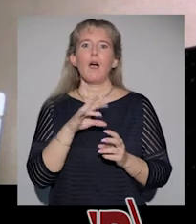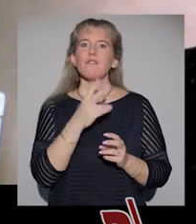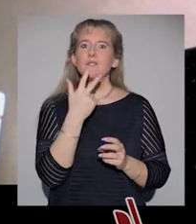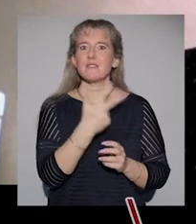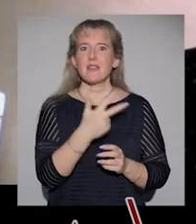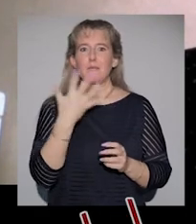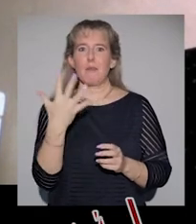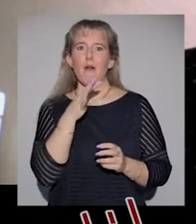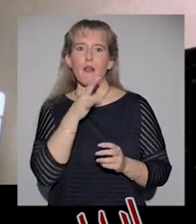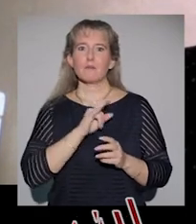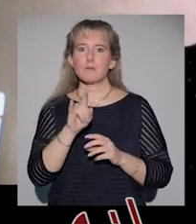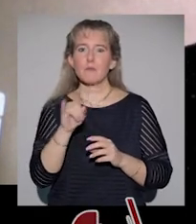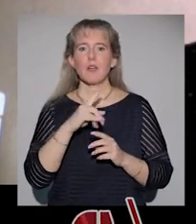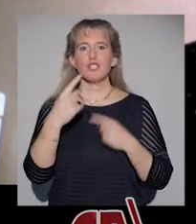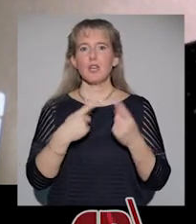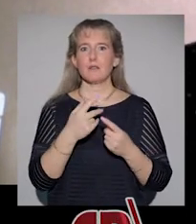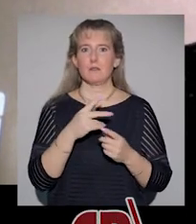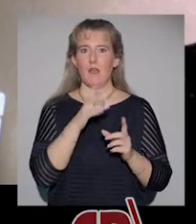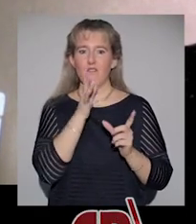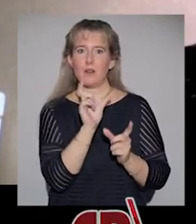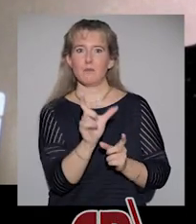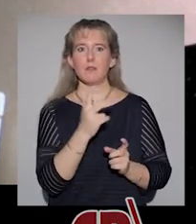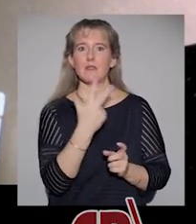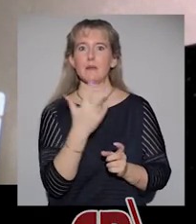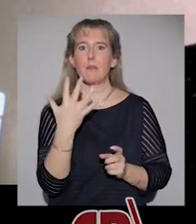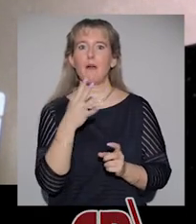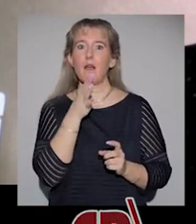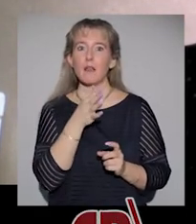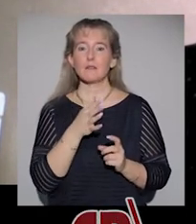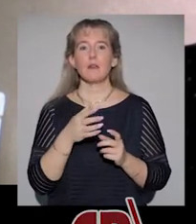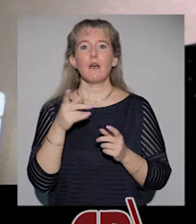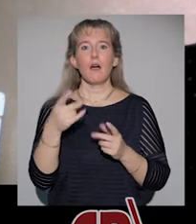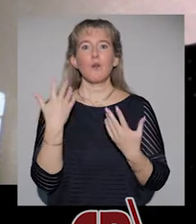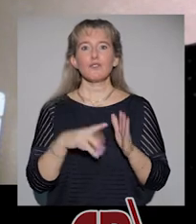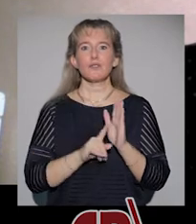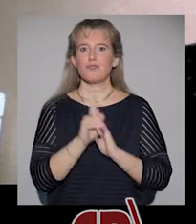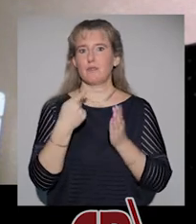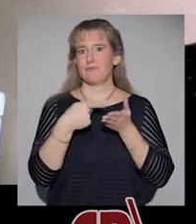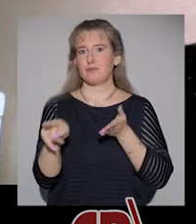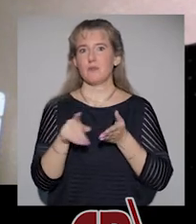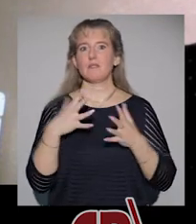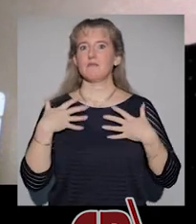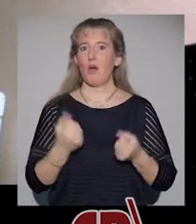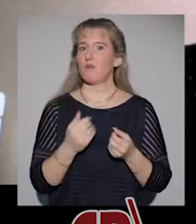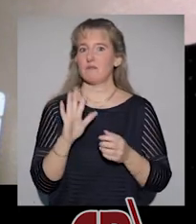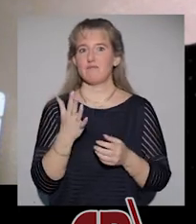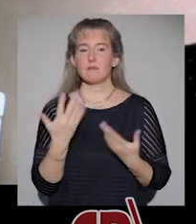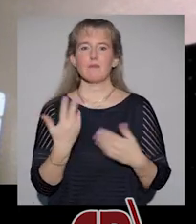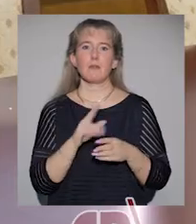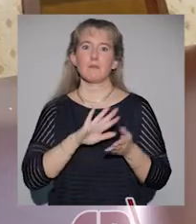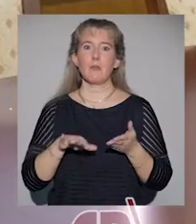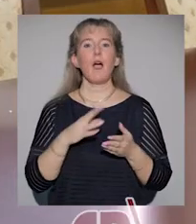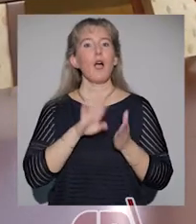отлетав 3-5 лет, а их через вот этот период, через 3-5 лет, их списывают по состоянию